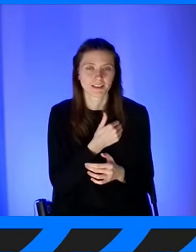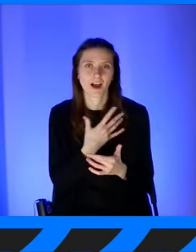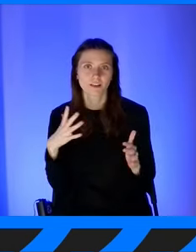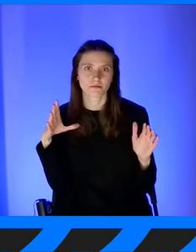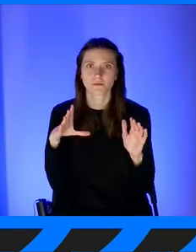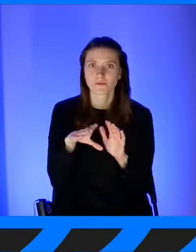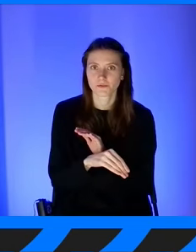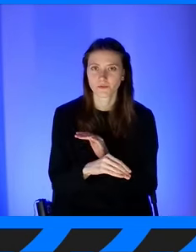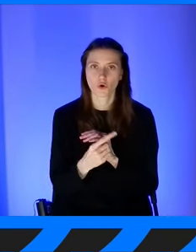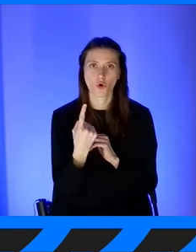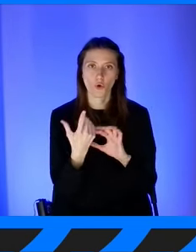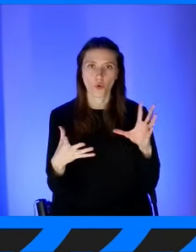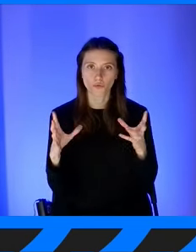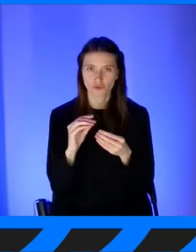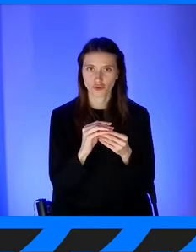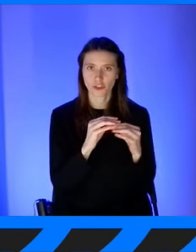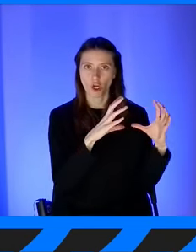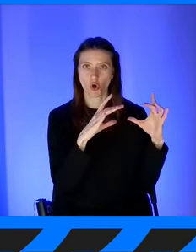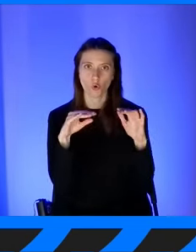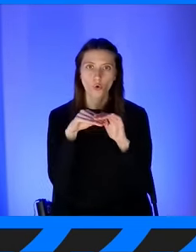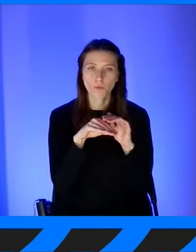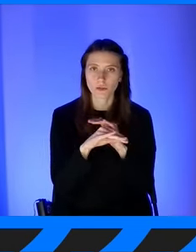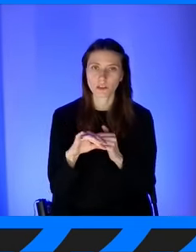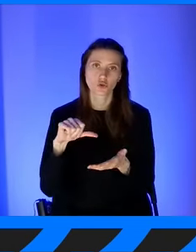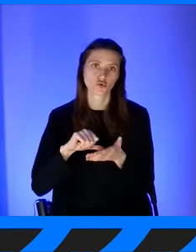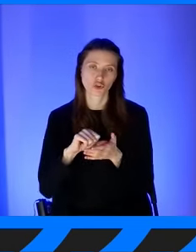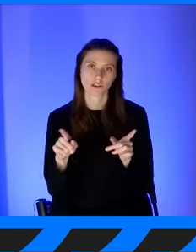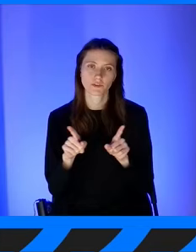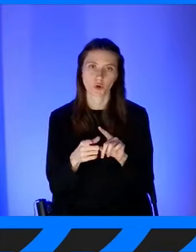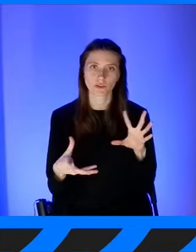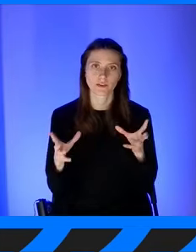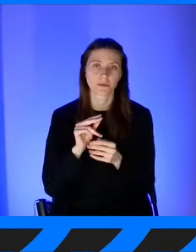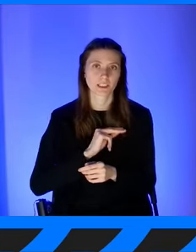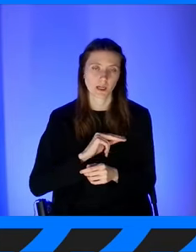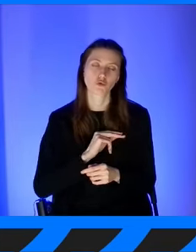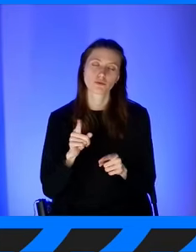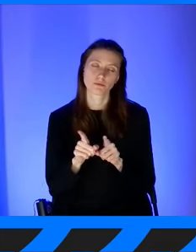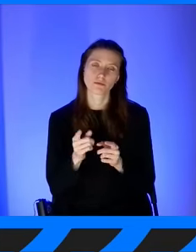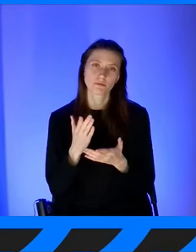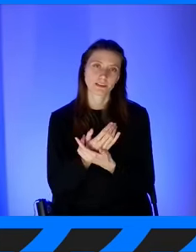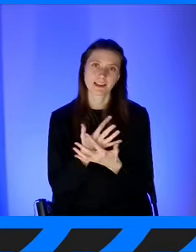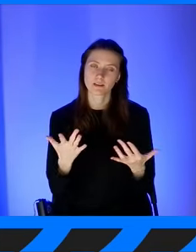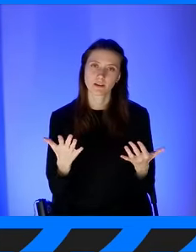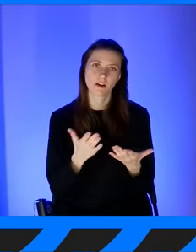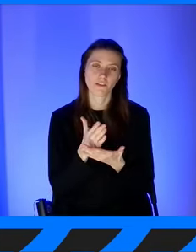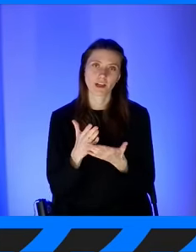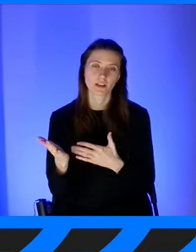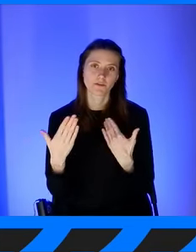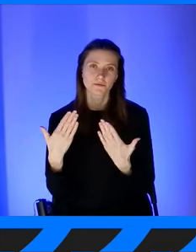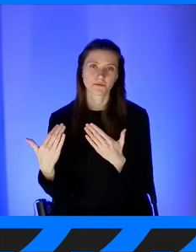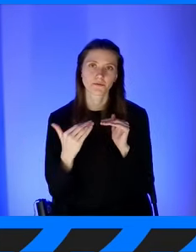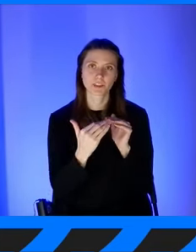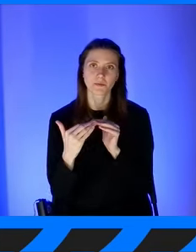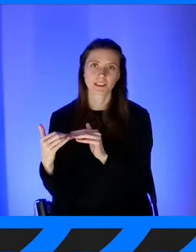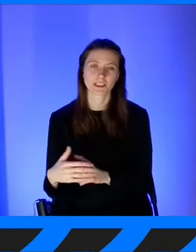облака или Они хотят там в коллаборации участвовать то есть вариантов несколько здесь взаимодействия коллеги я